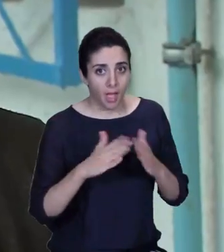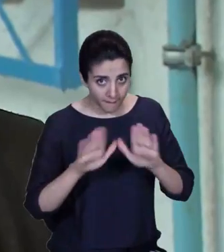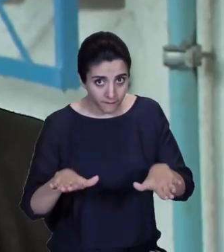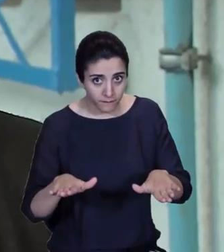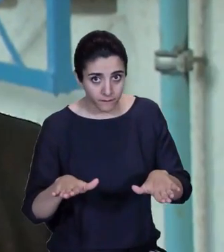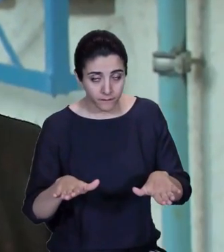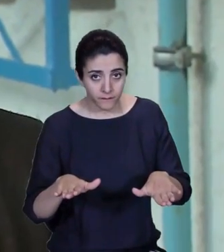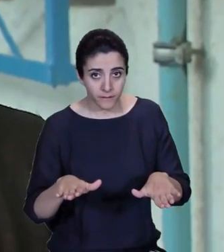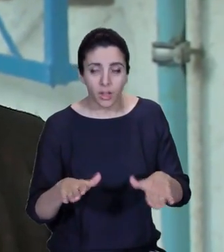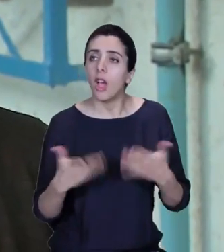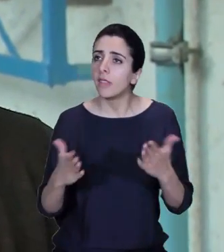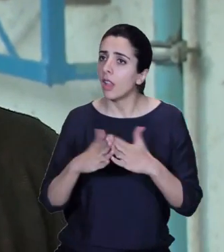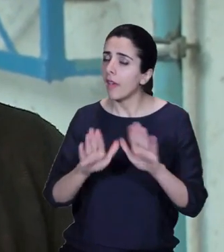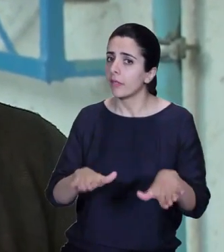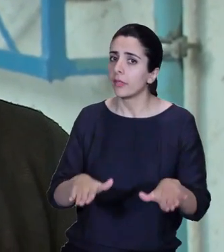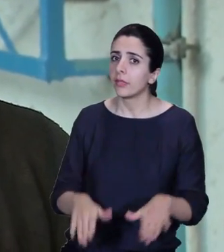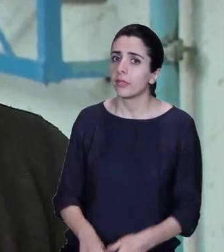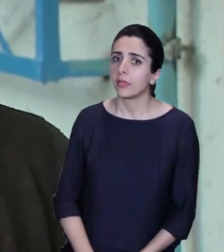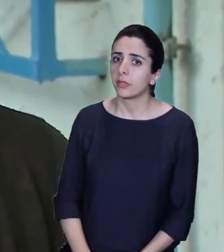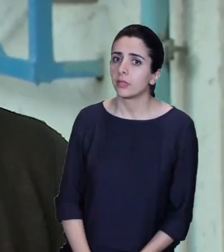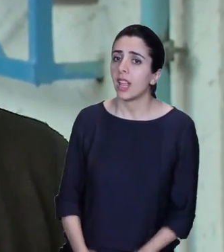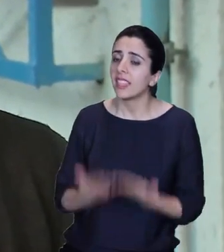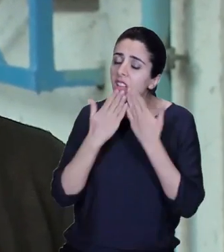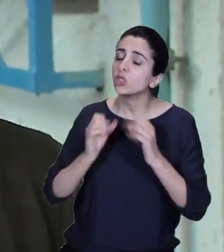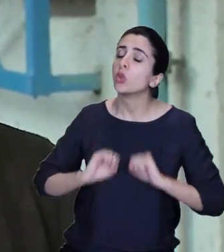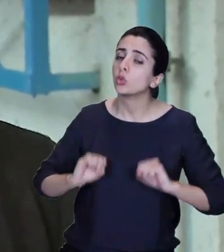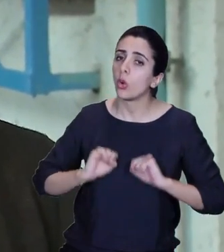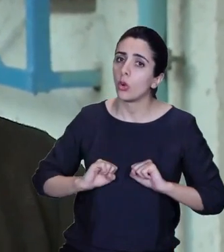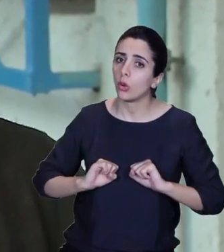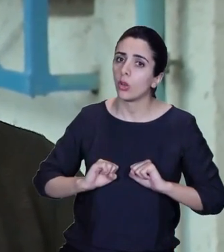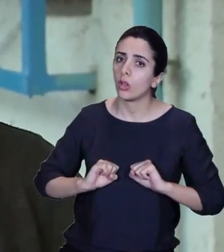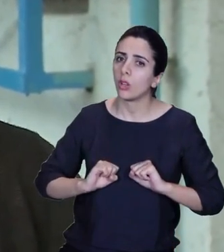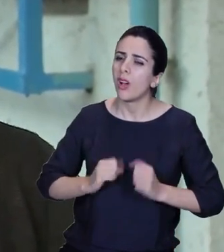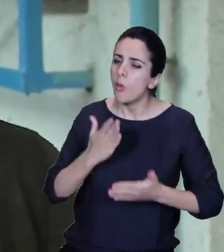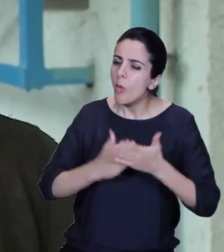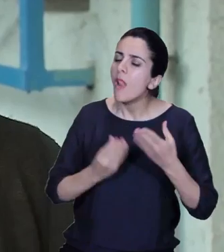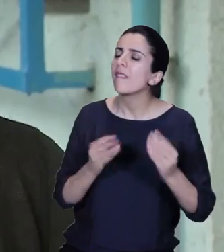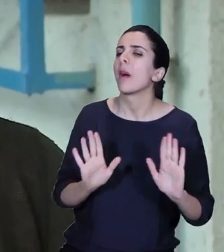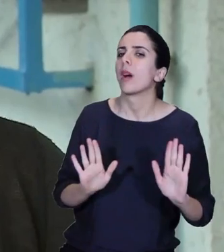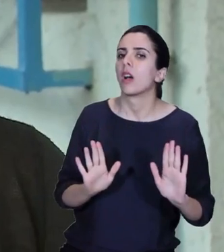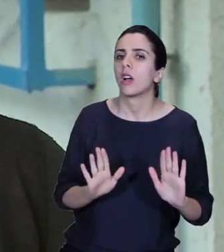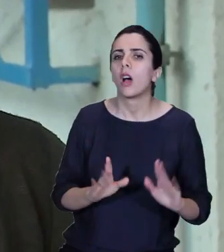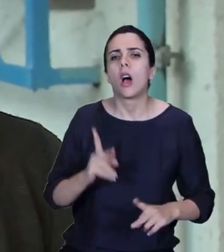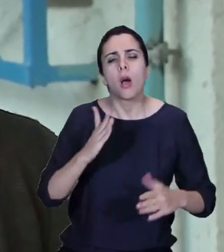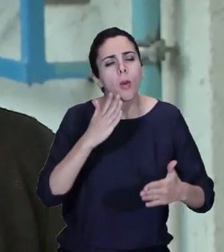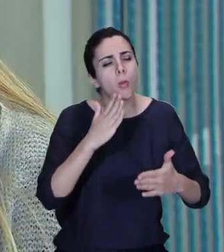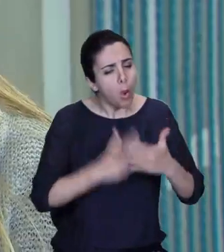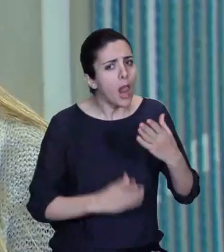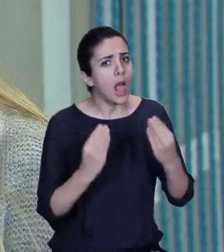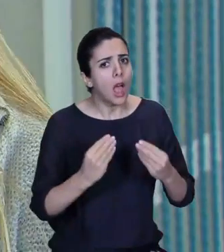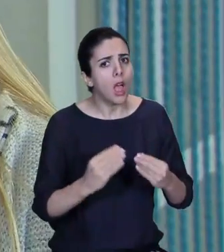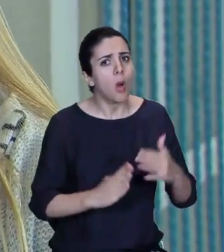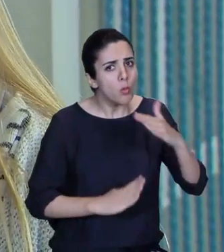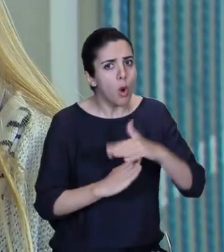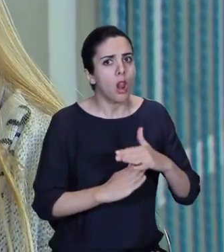mi? Evde. Evde de ders çalışıyor. Bölmeyelim şimdi. Arada bölünsün Sevim teyze.